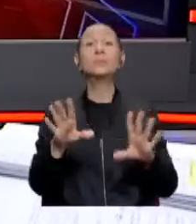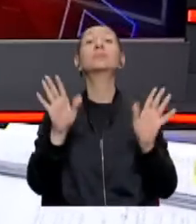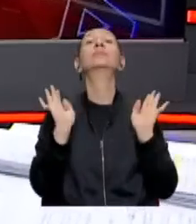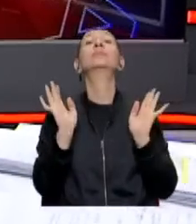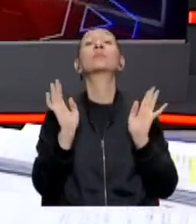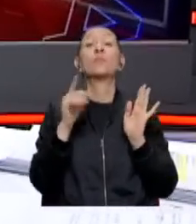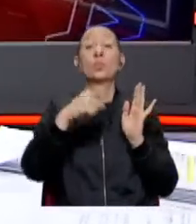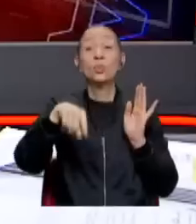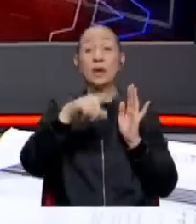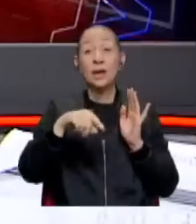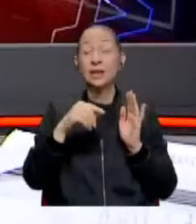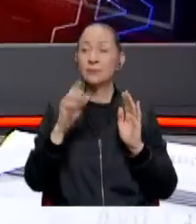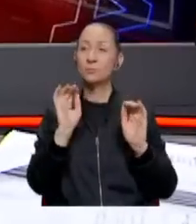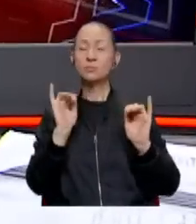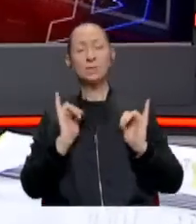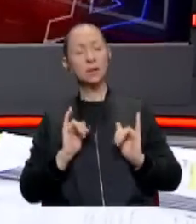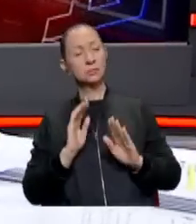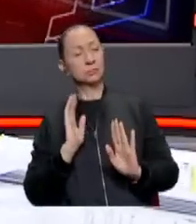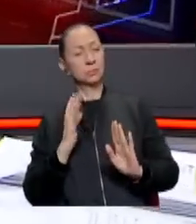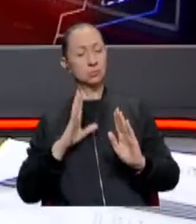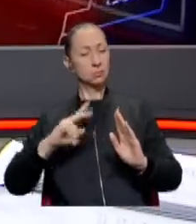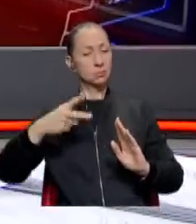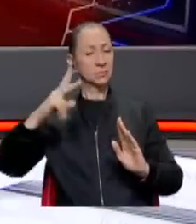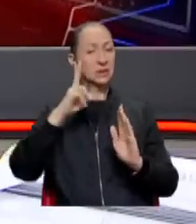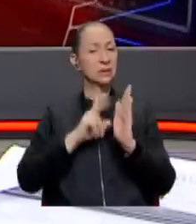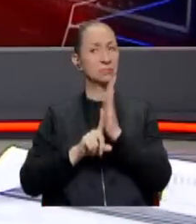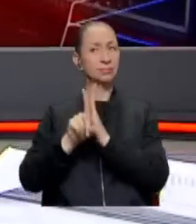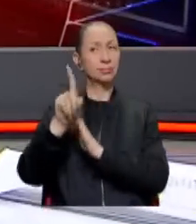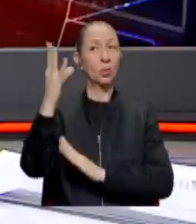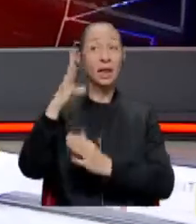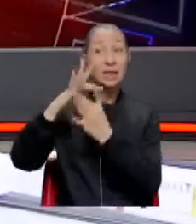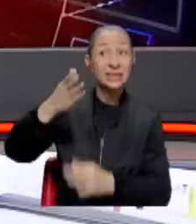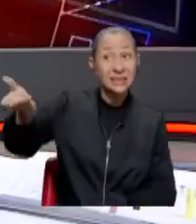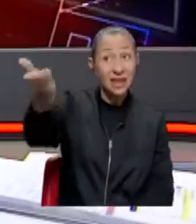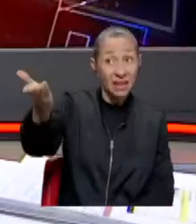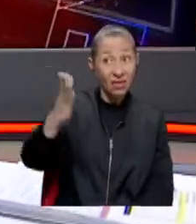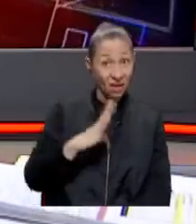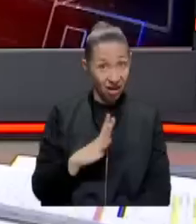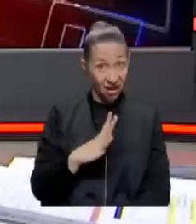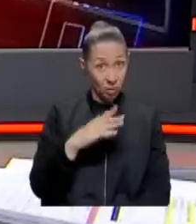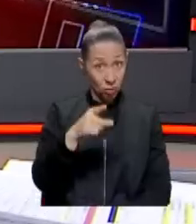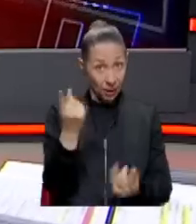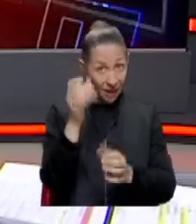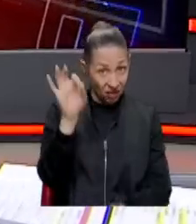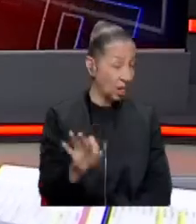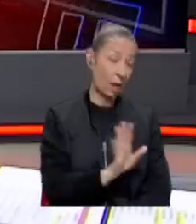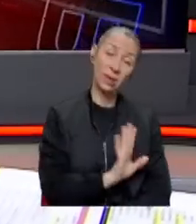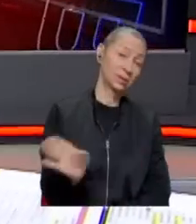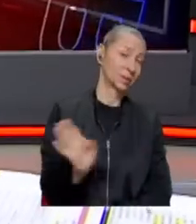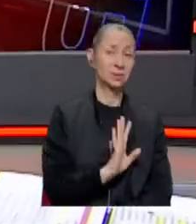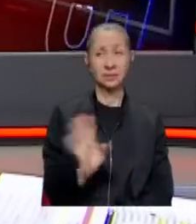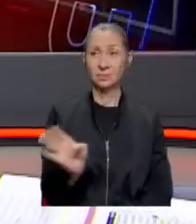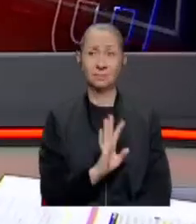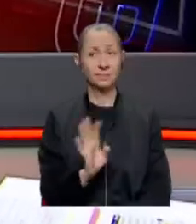değil bunlara sırtını dayayıp bu ülkede yükselen zenginleşen şu bu olan insanlar var buradan bir yere varılamaz